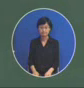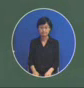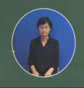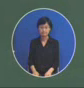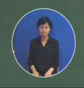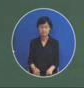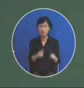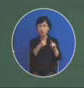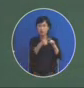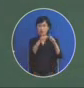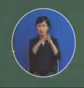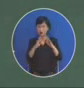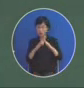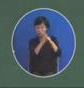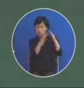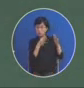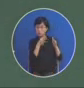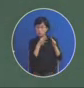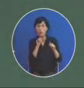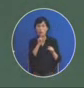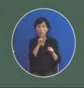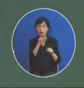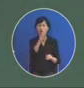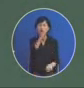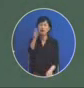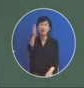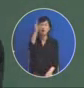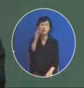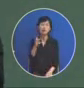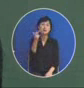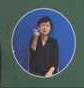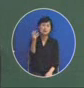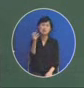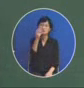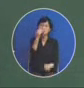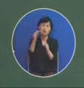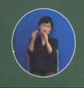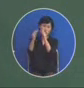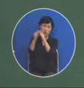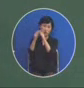이걸 지어야 되는 겁니다. We must build this, the temple of Mount Calvary.